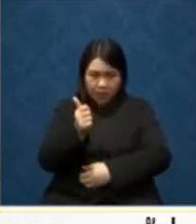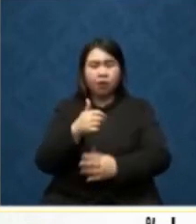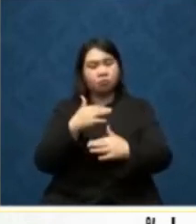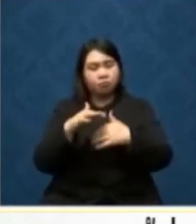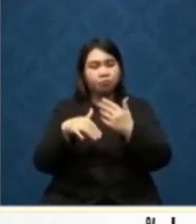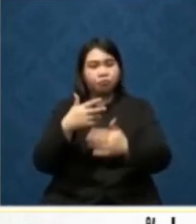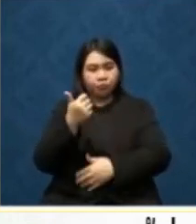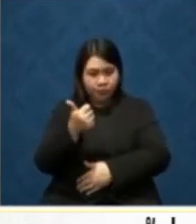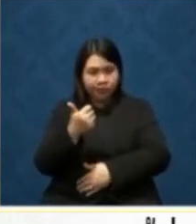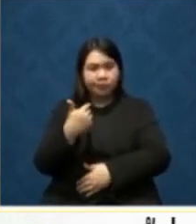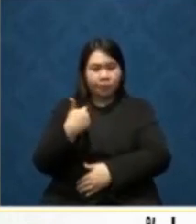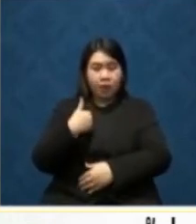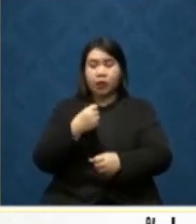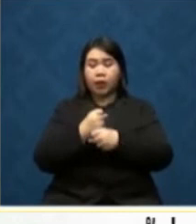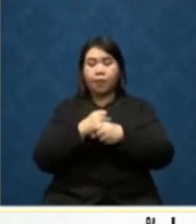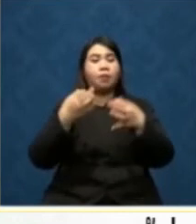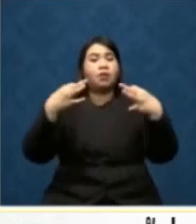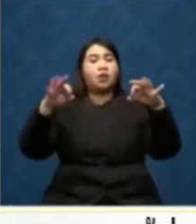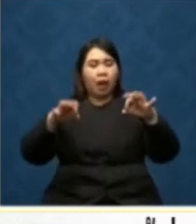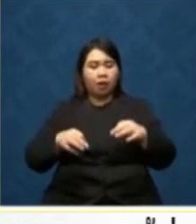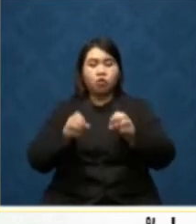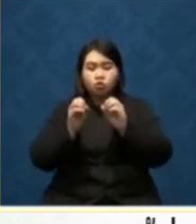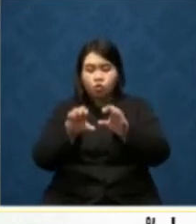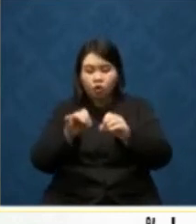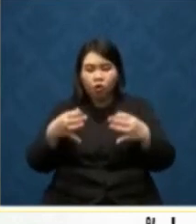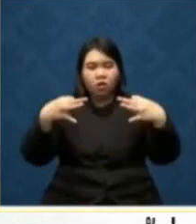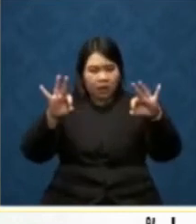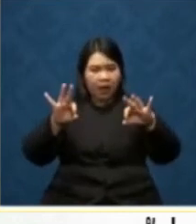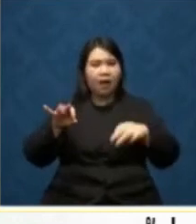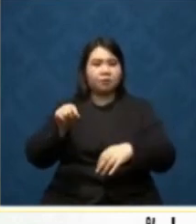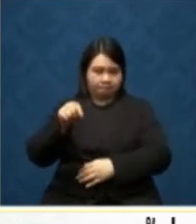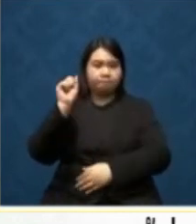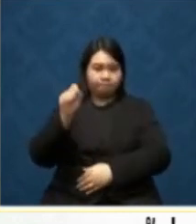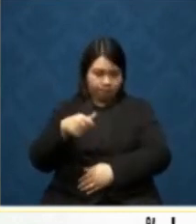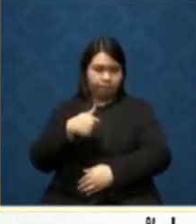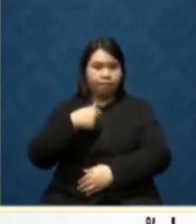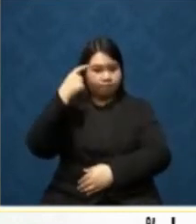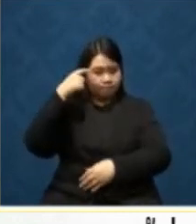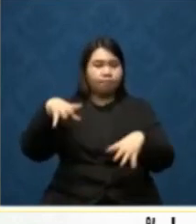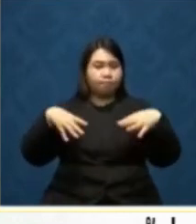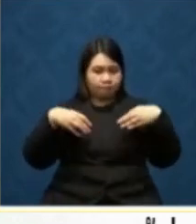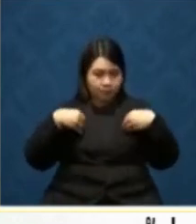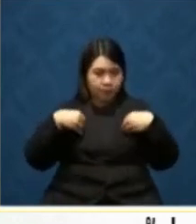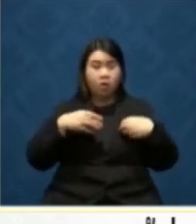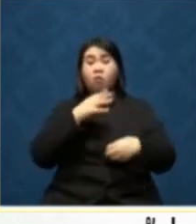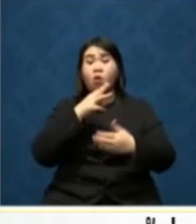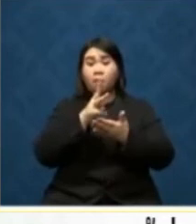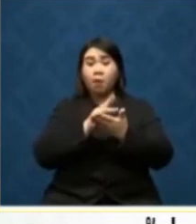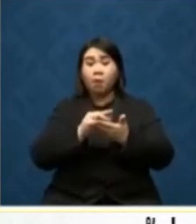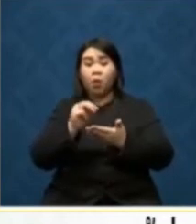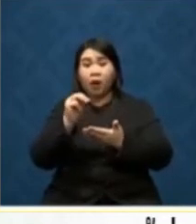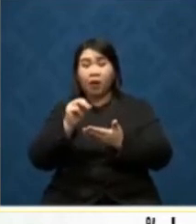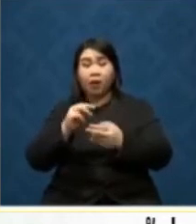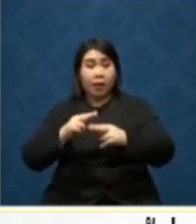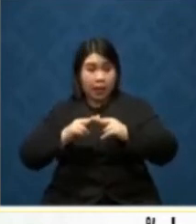พรได้เข้า ได้อย่างมีประสิทธภาพครองตัวและมีความอิตสระทางวิชาก